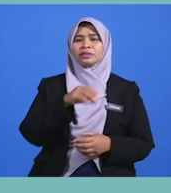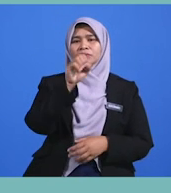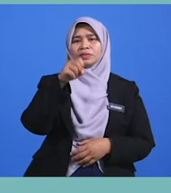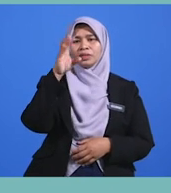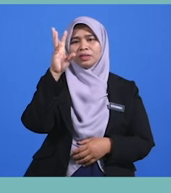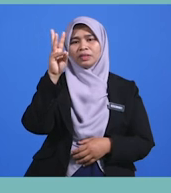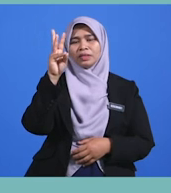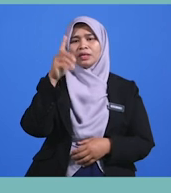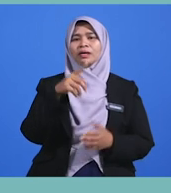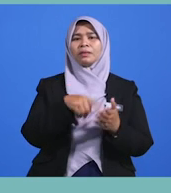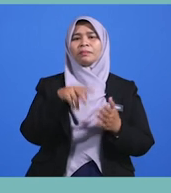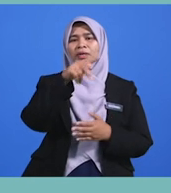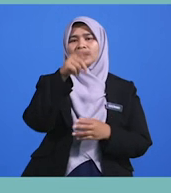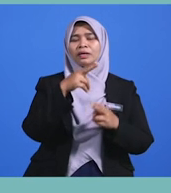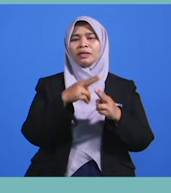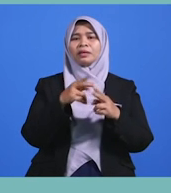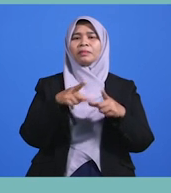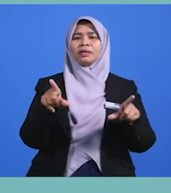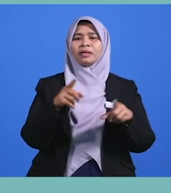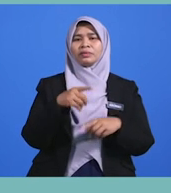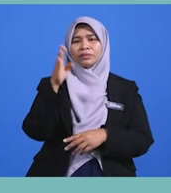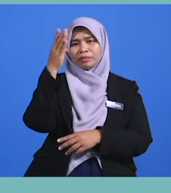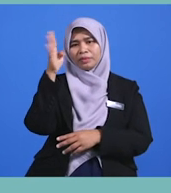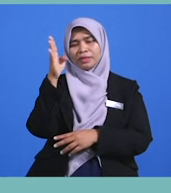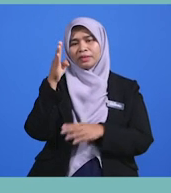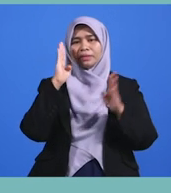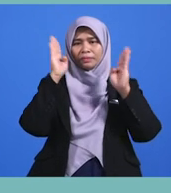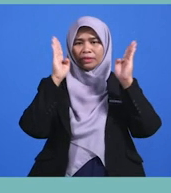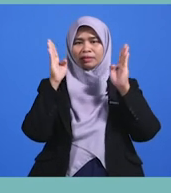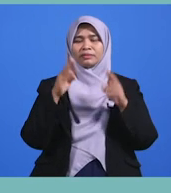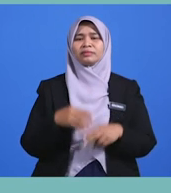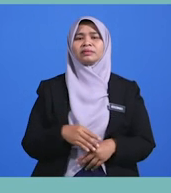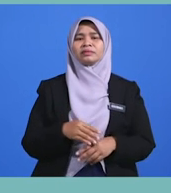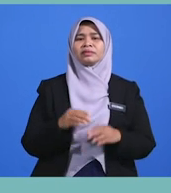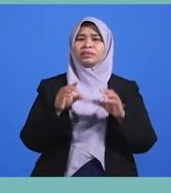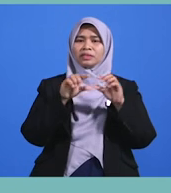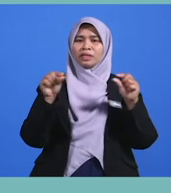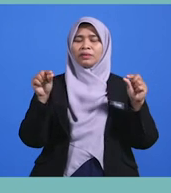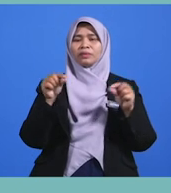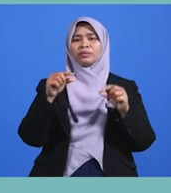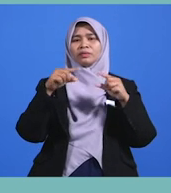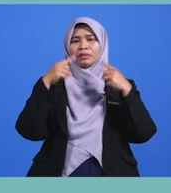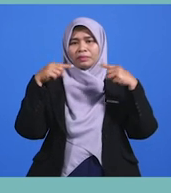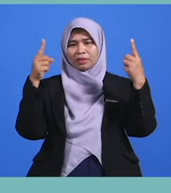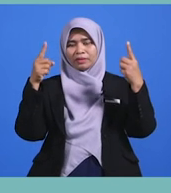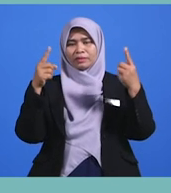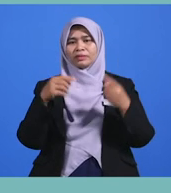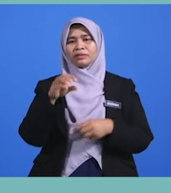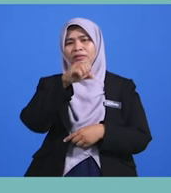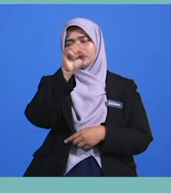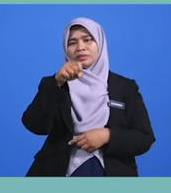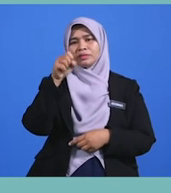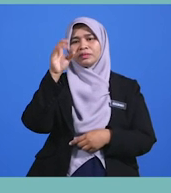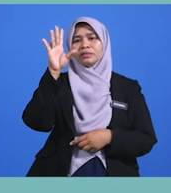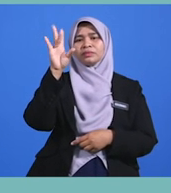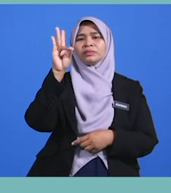lain bagi bendera Malaysia? Jalur Gemilang. Soalan nombor tujuh, nyatakan maksud bagi